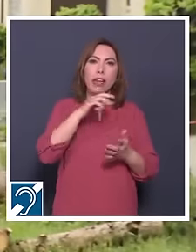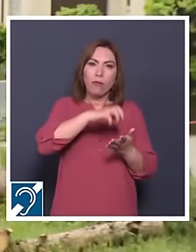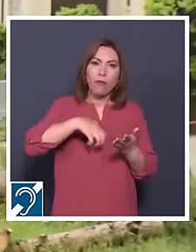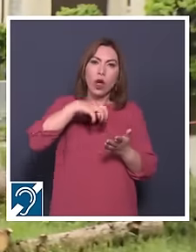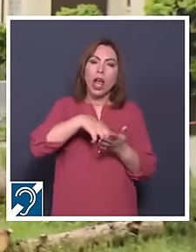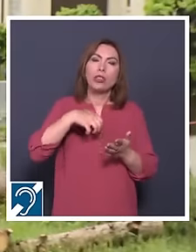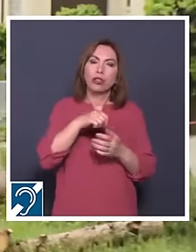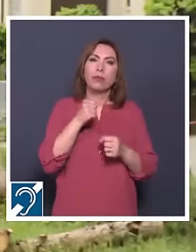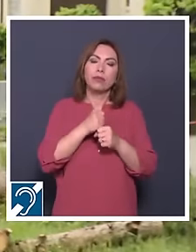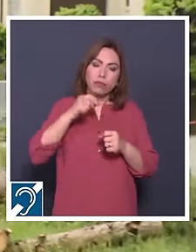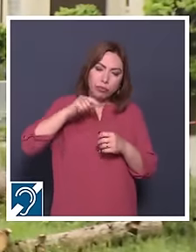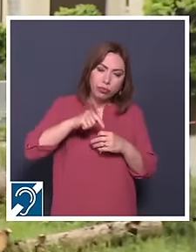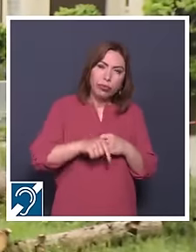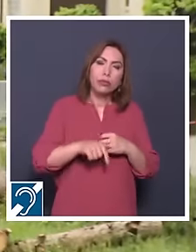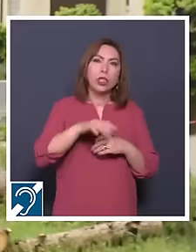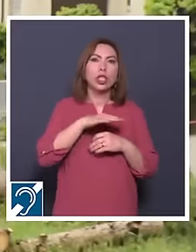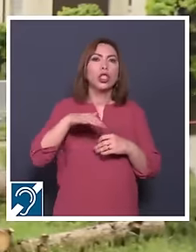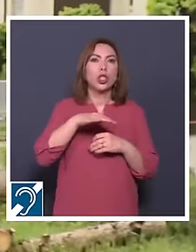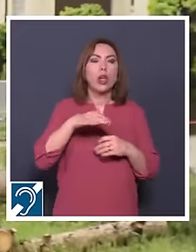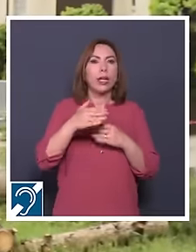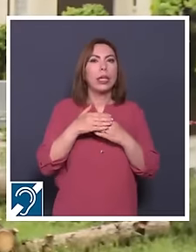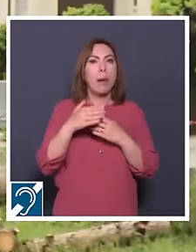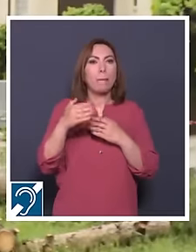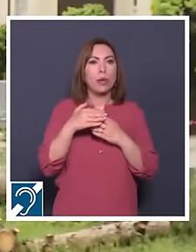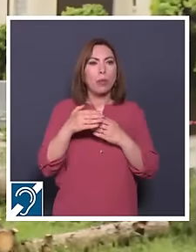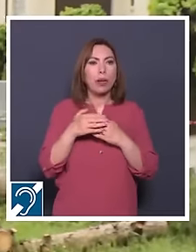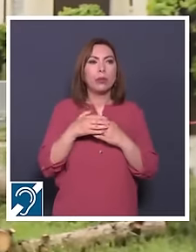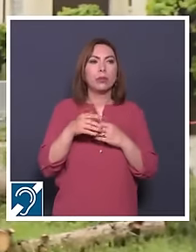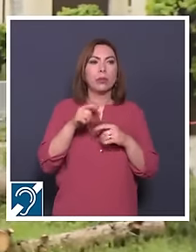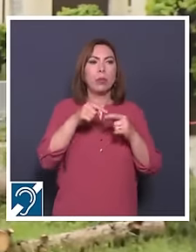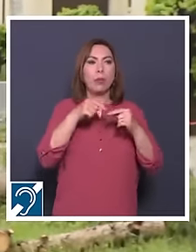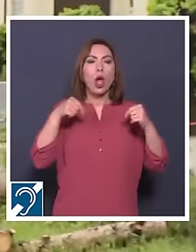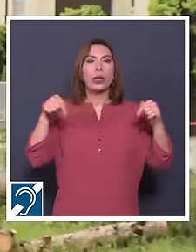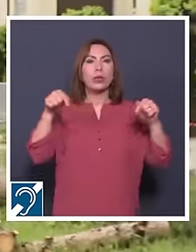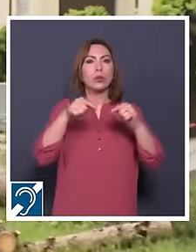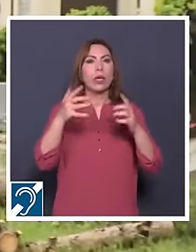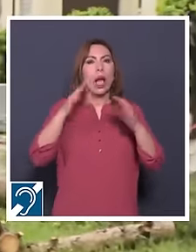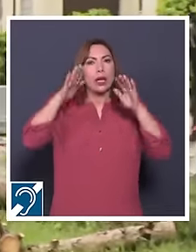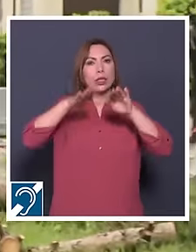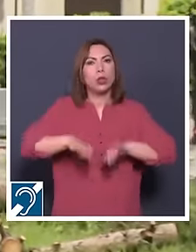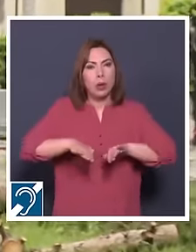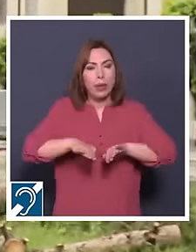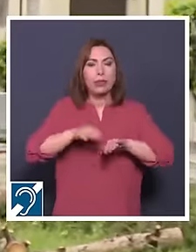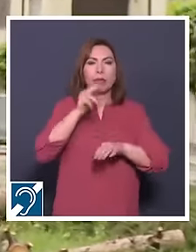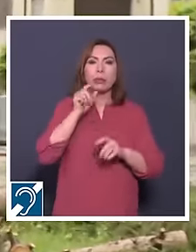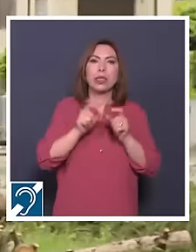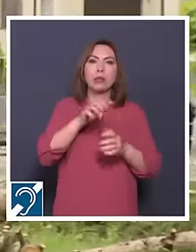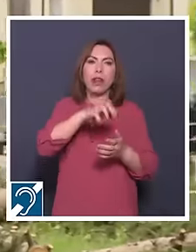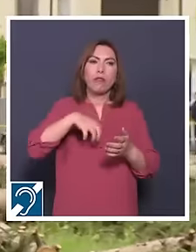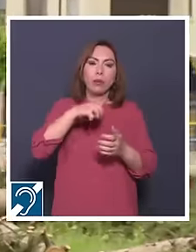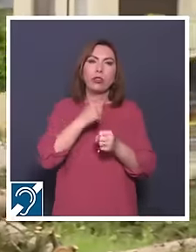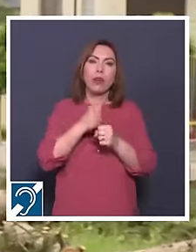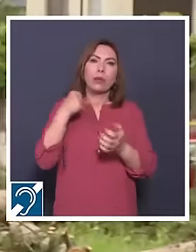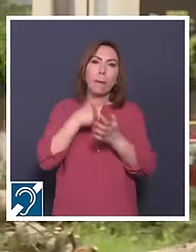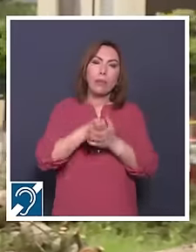foraje efectuate în zone din apropierea porțiunii care s-a surpat. Vorbim despre foraje făcute până